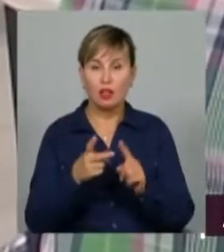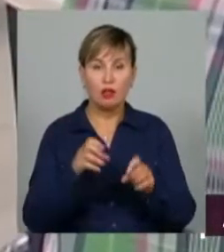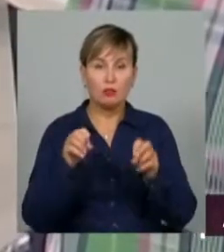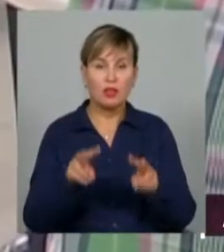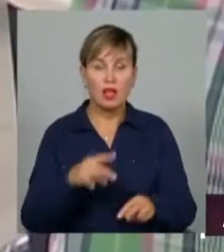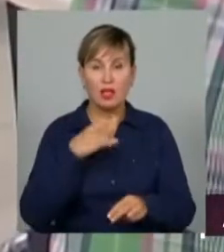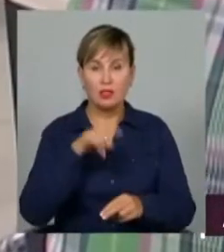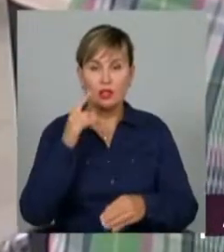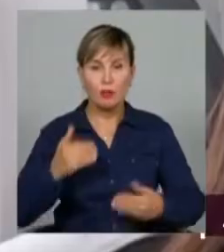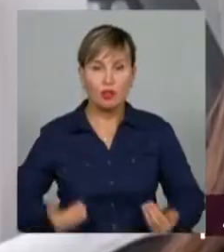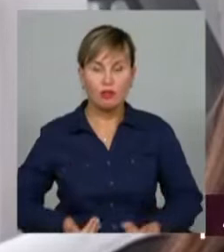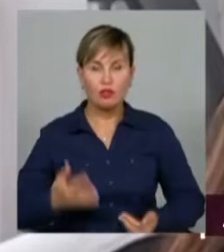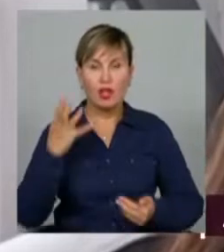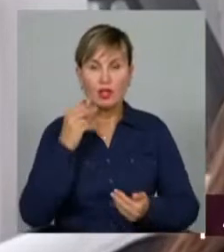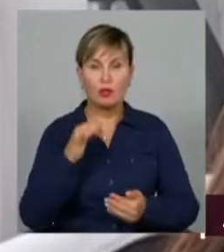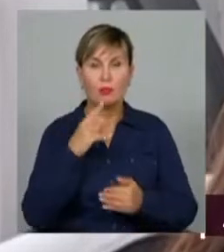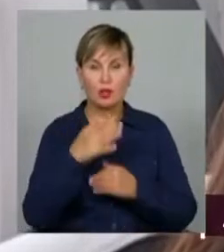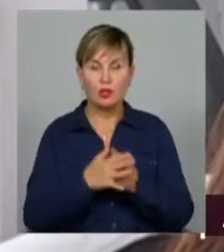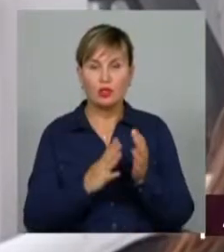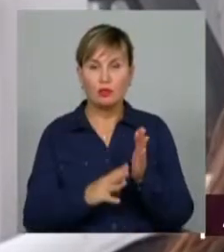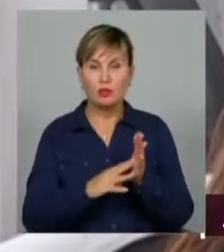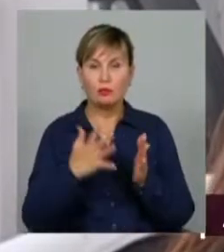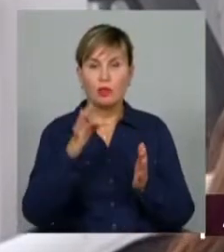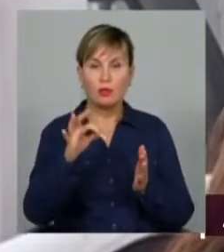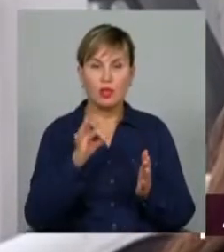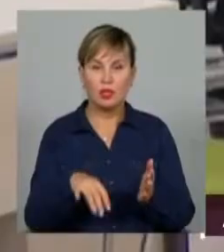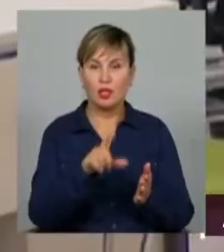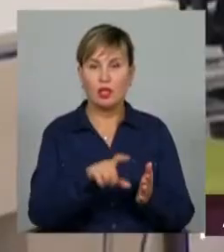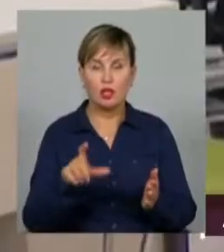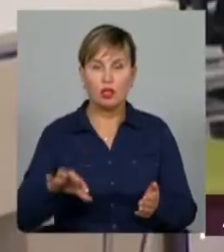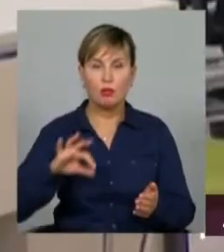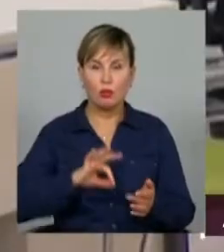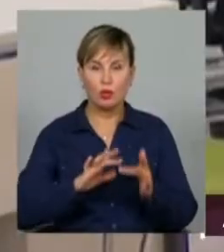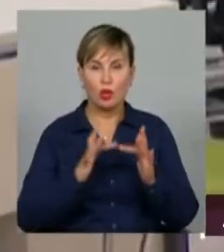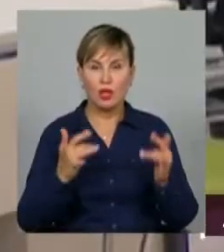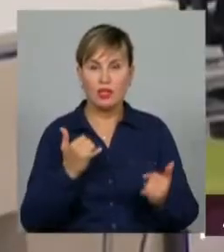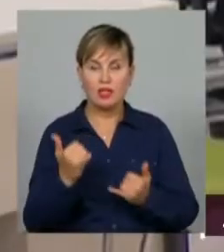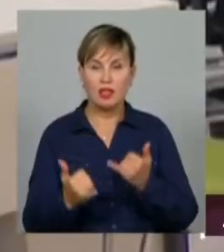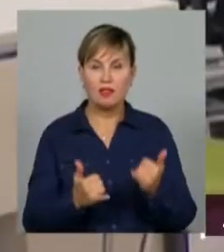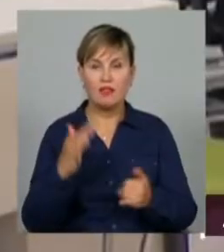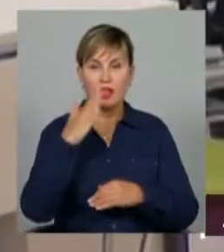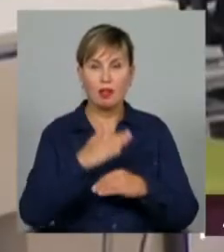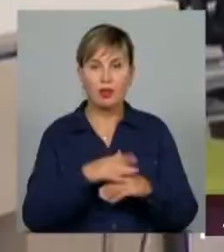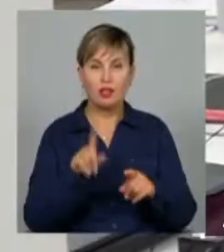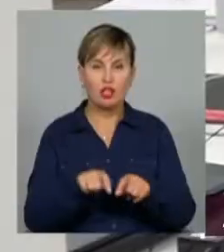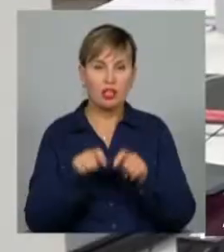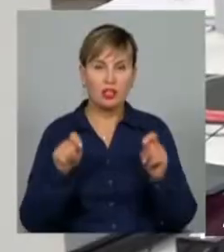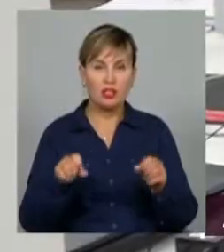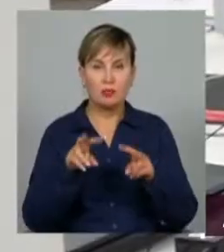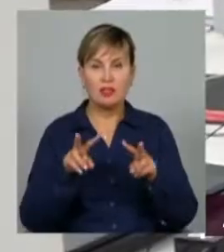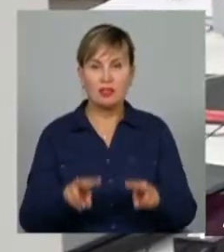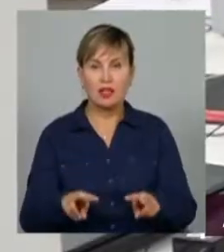IT-специалист Казахстана проживает в Алматы, и почти 95% горожан пользуются онлайн-сервисами. В акимате даже создали